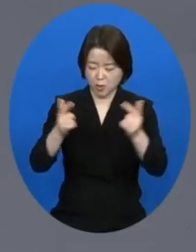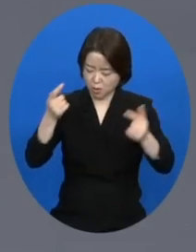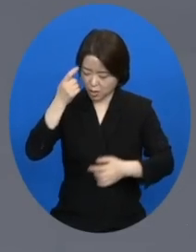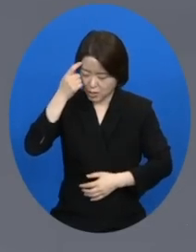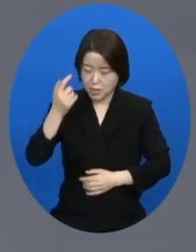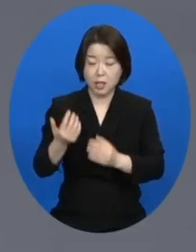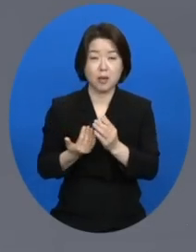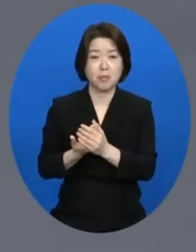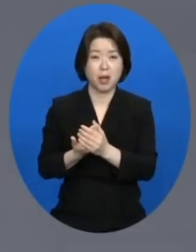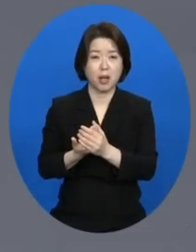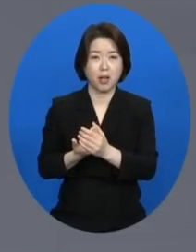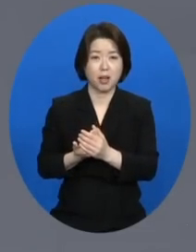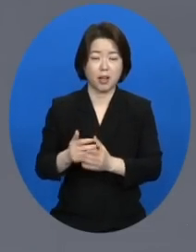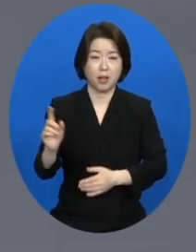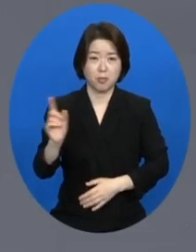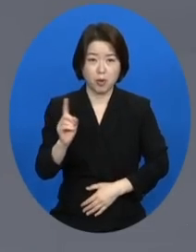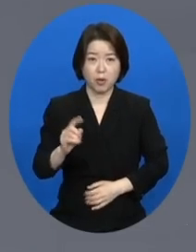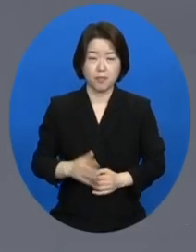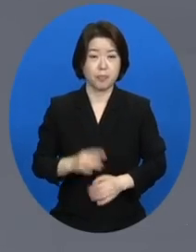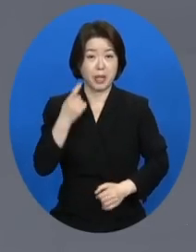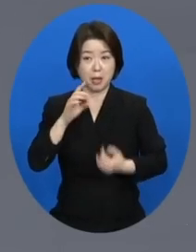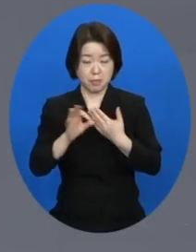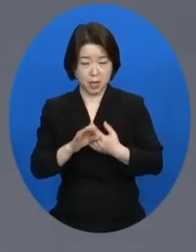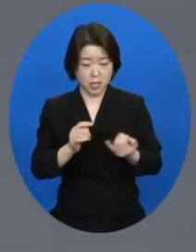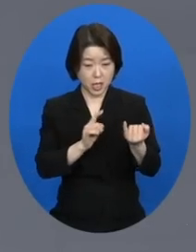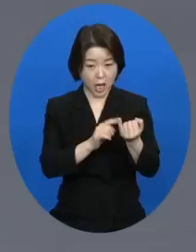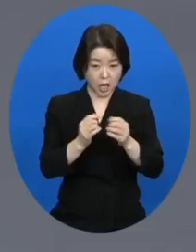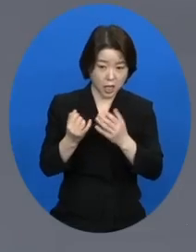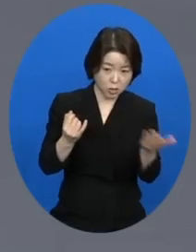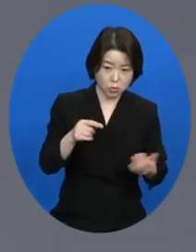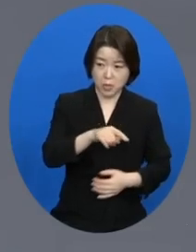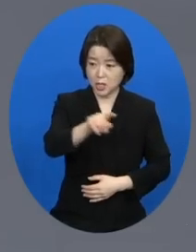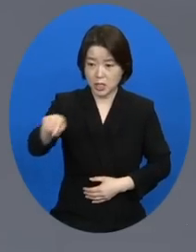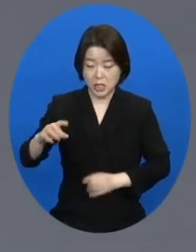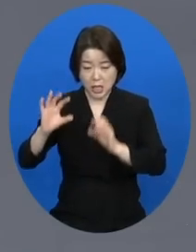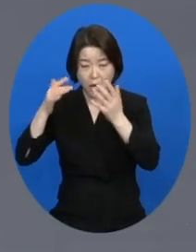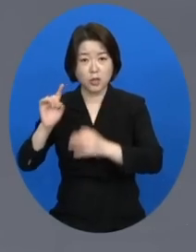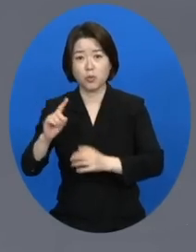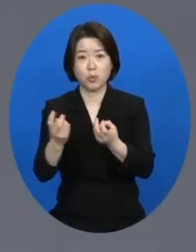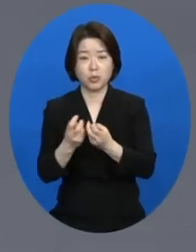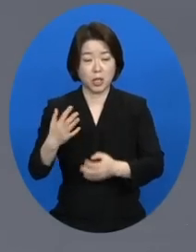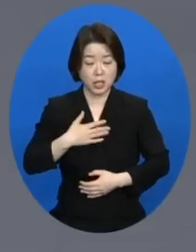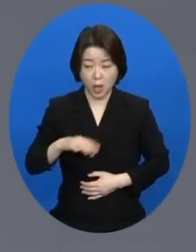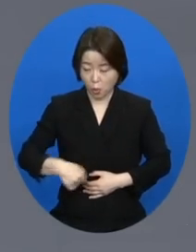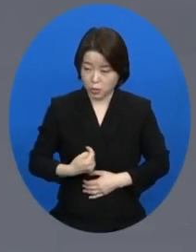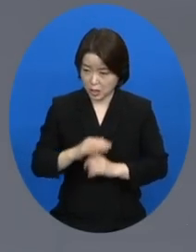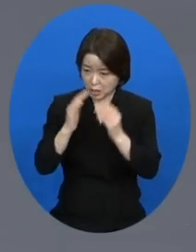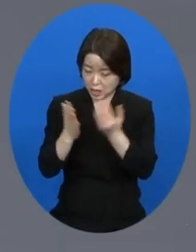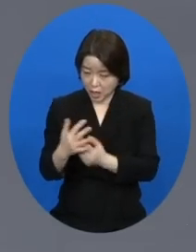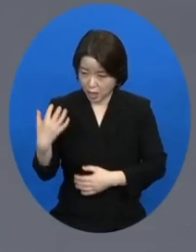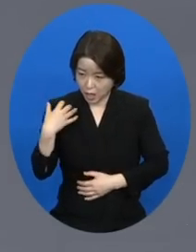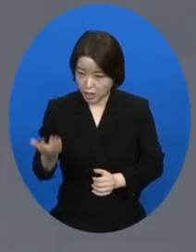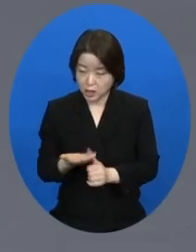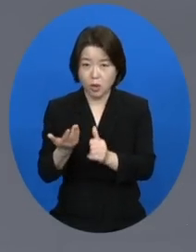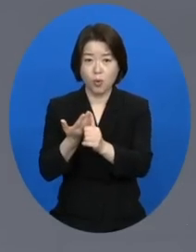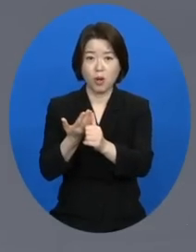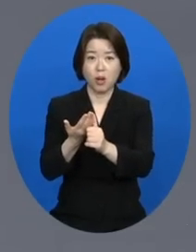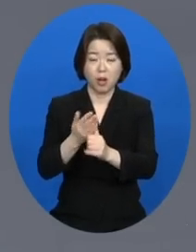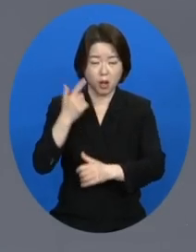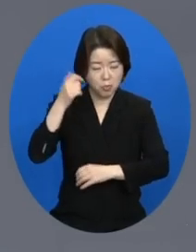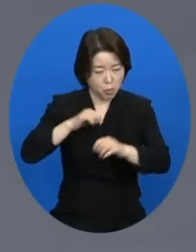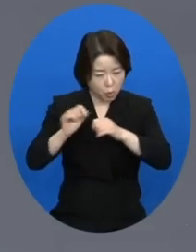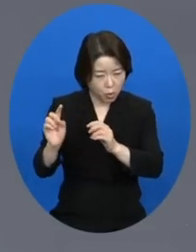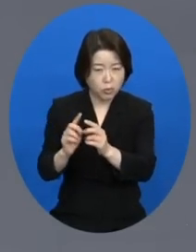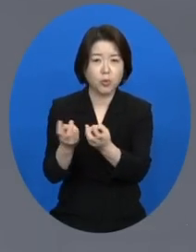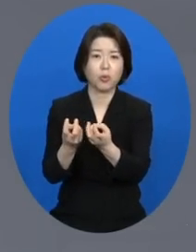들었습니다. 어떤 생각이 들었냐면 만일 아내가 죽으면 이 아이들을 내가 다 혼자 키워야 되는구나. 목회는 어떻게 해야